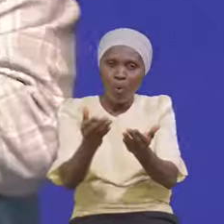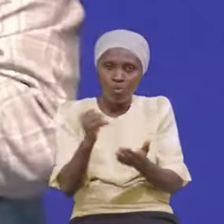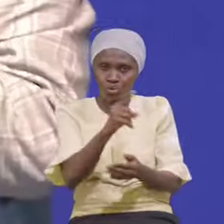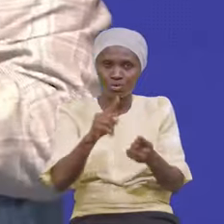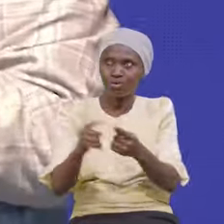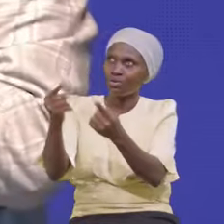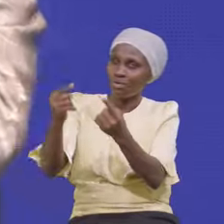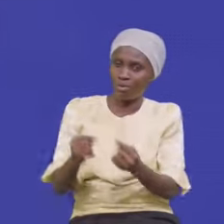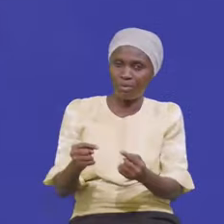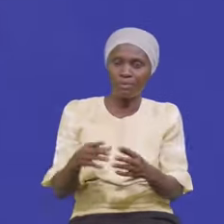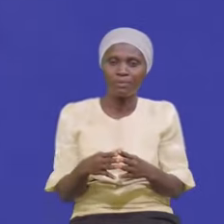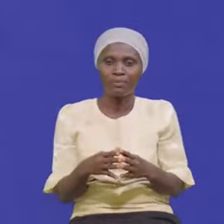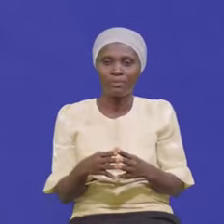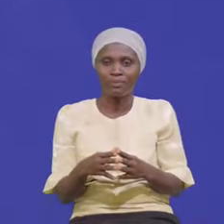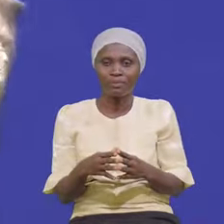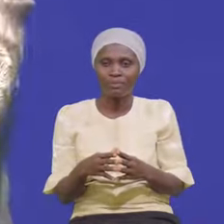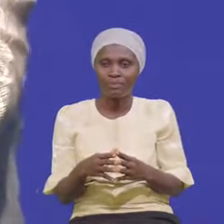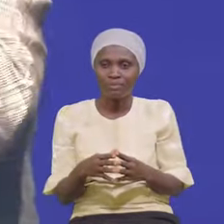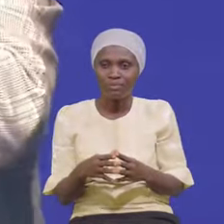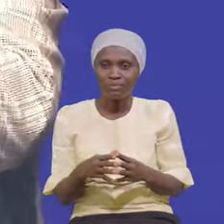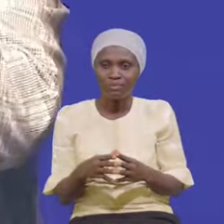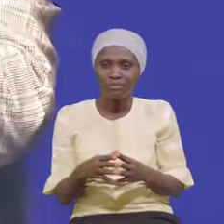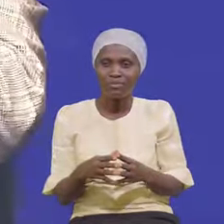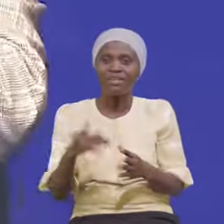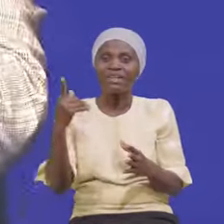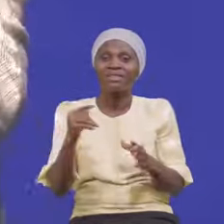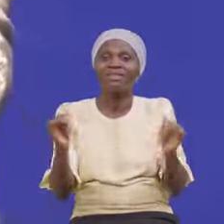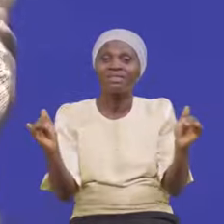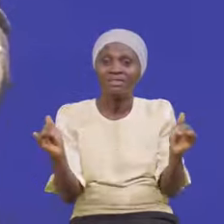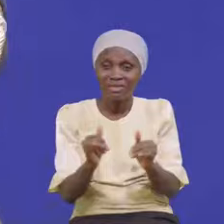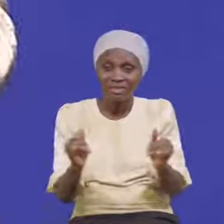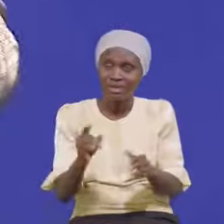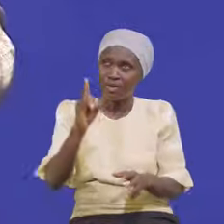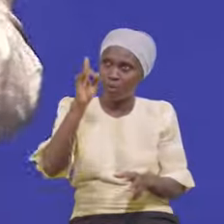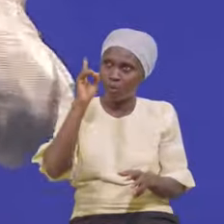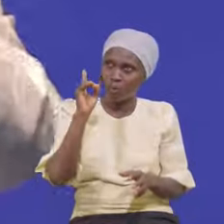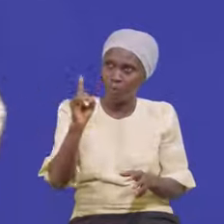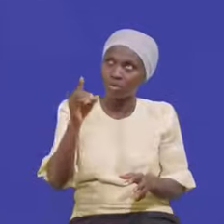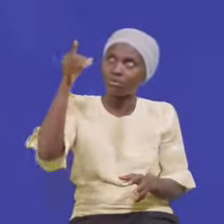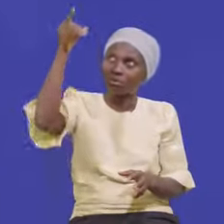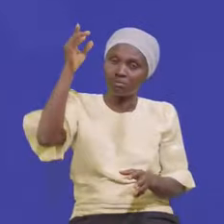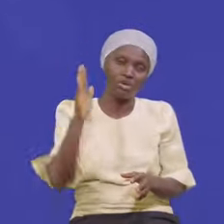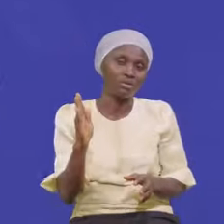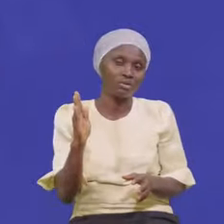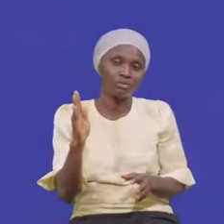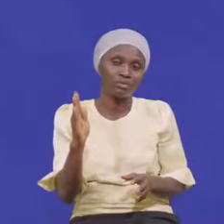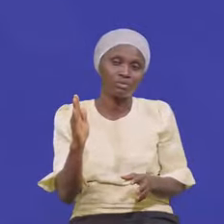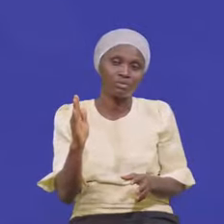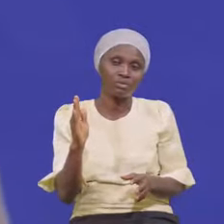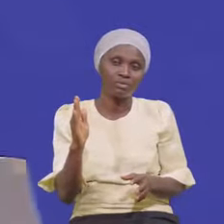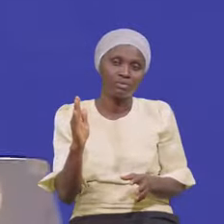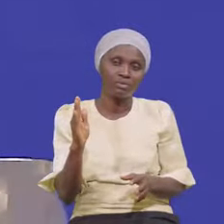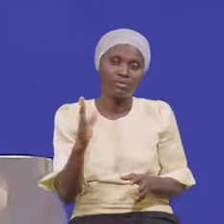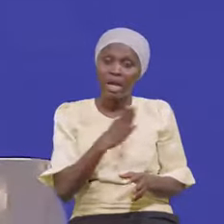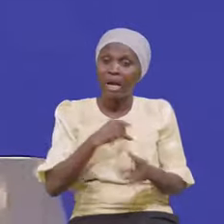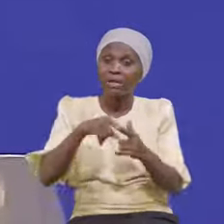come. ఆ దేవుడు మీరు రావాలని కోరుతున్నాడు. The same one God. అదే ఒక్క దేవుడు. And